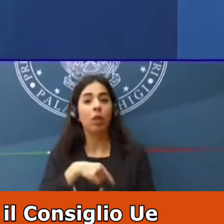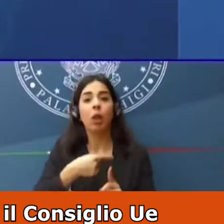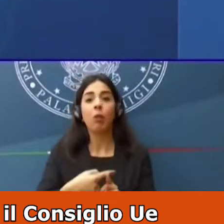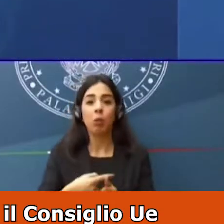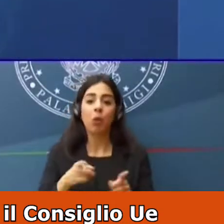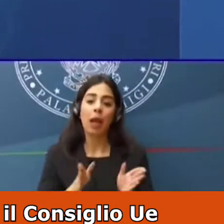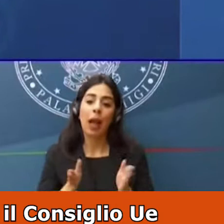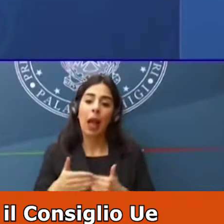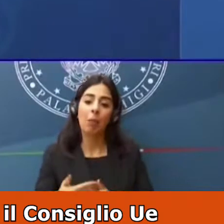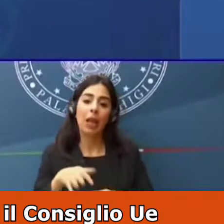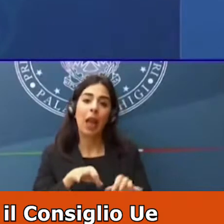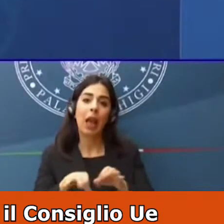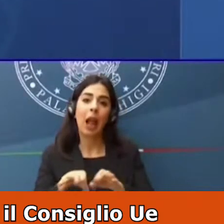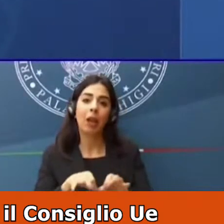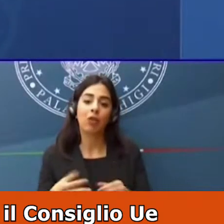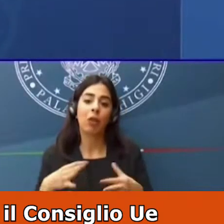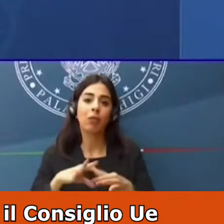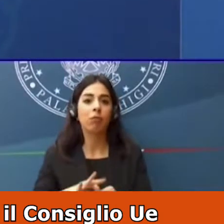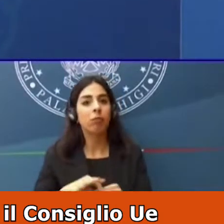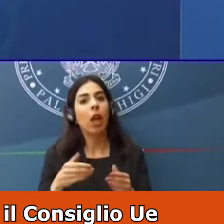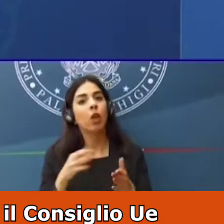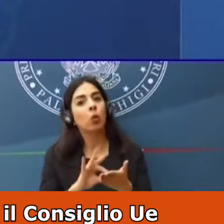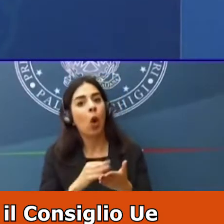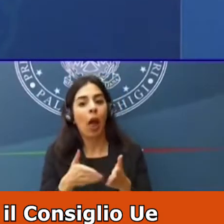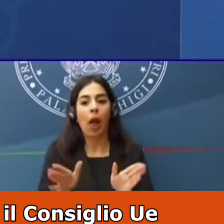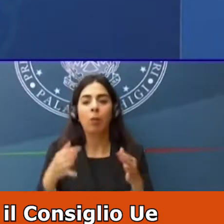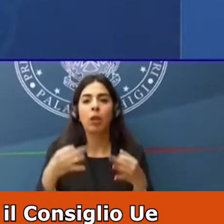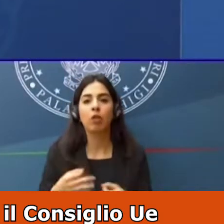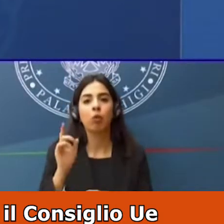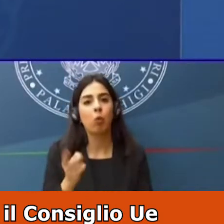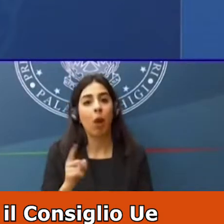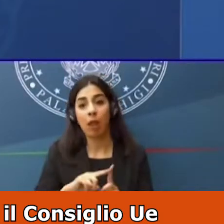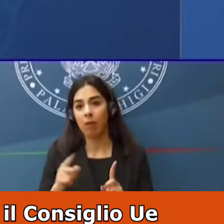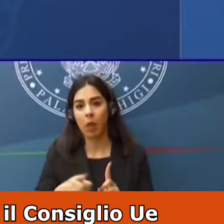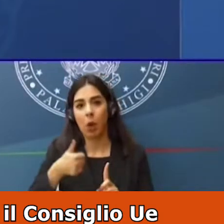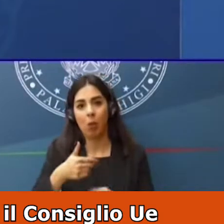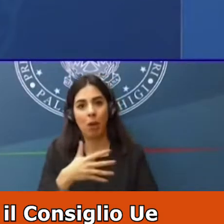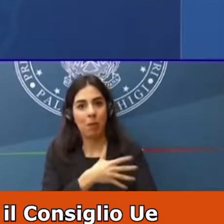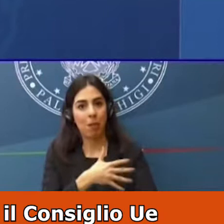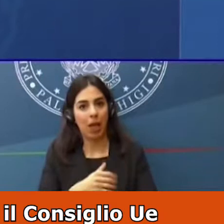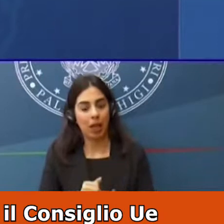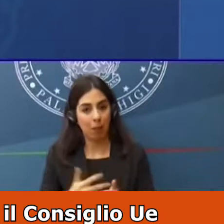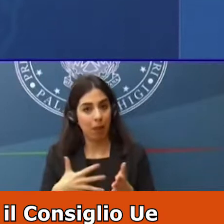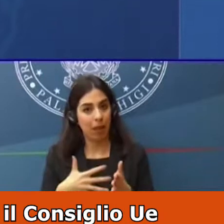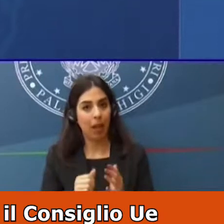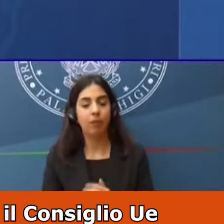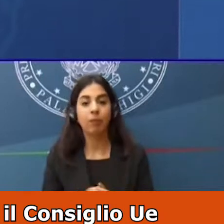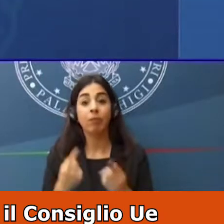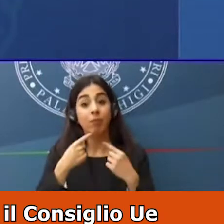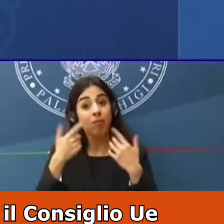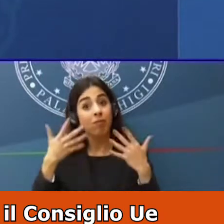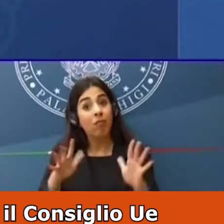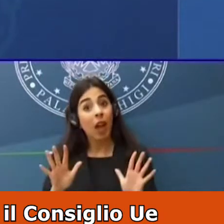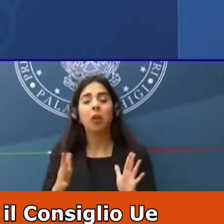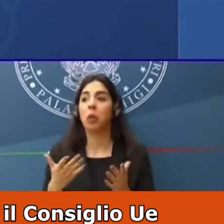regia, in particolare la riapertura delle scuole, della scuola fino alla prima media. Detto questo, sono direi nelle vostre mani,